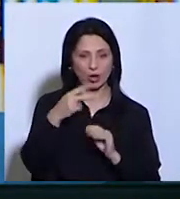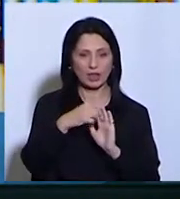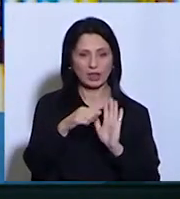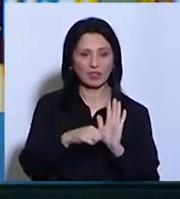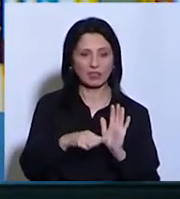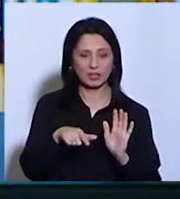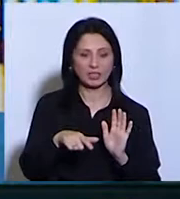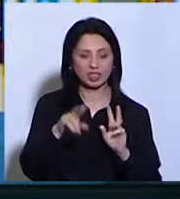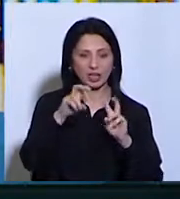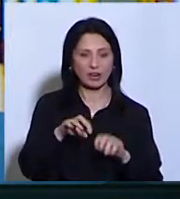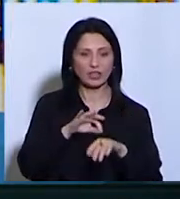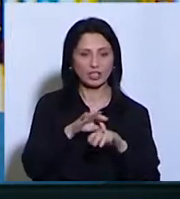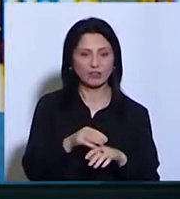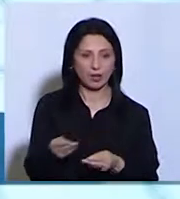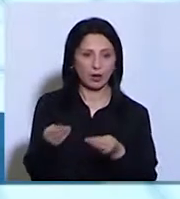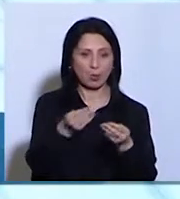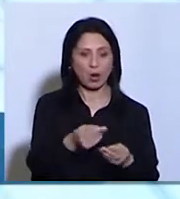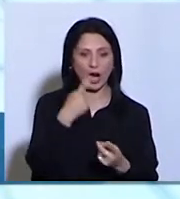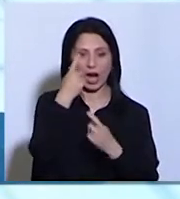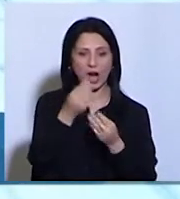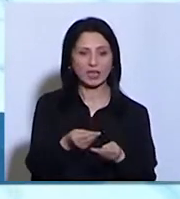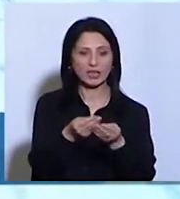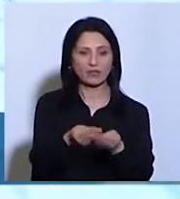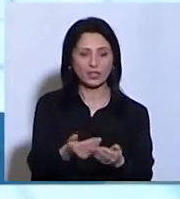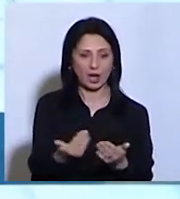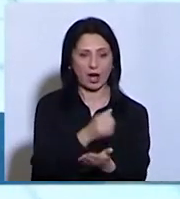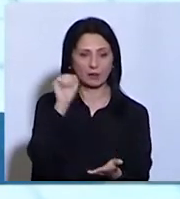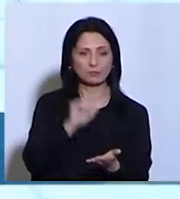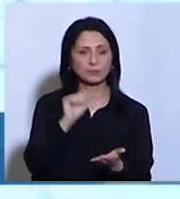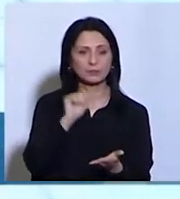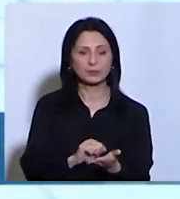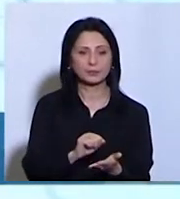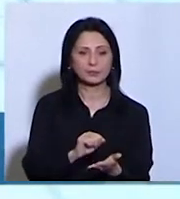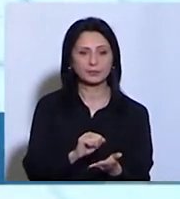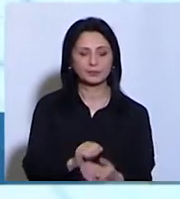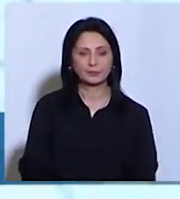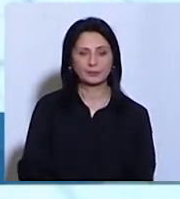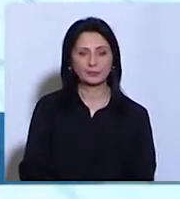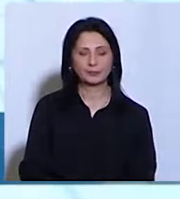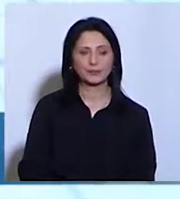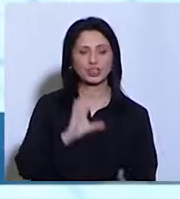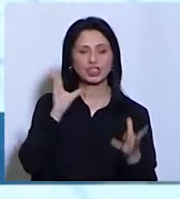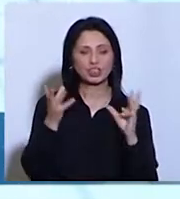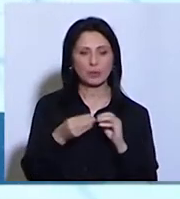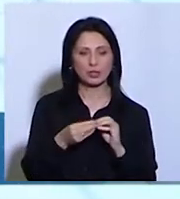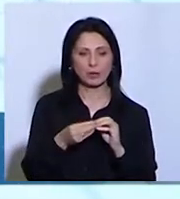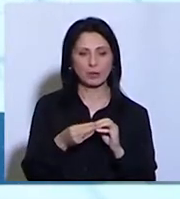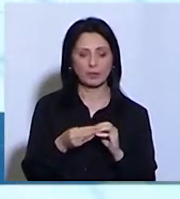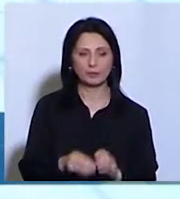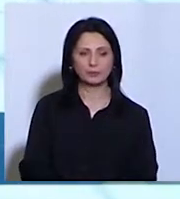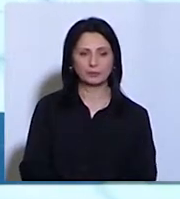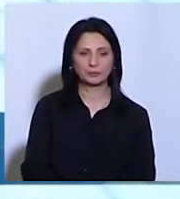16-ში საქართველოში, აი ეგერ მოგიტანეთ თქვენ გადაცემისთვის, ახლა გამოვიდა ეს მისი შემაჯამებელი